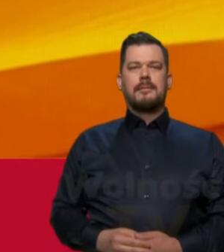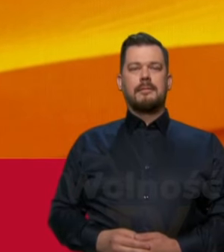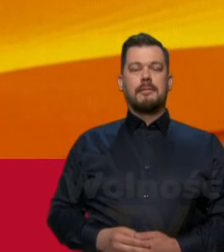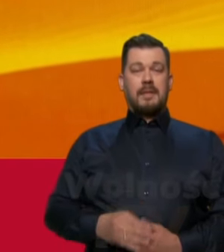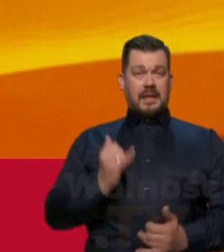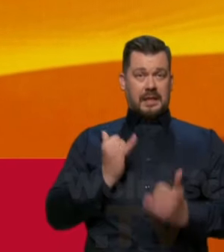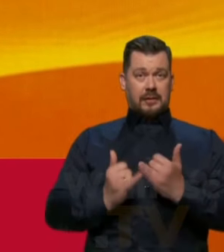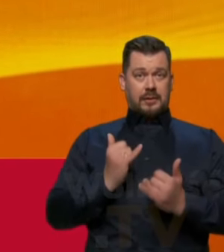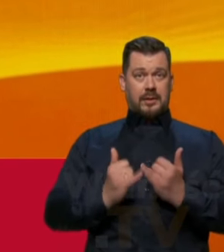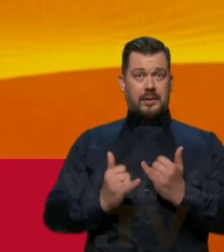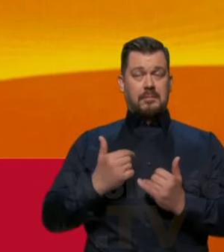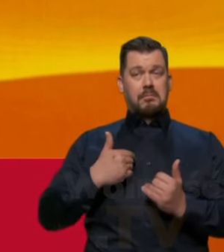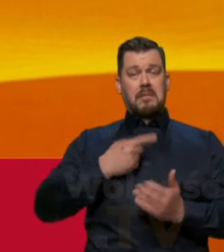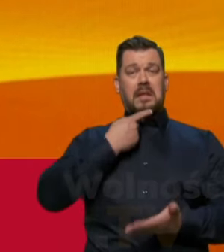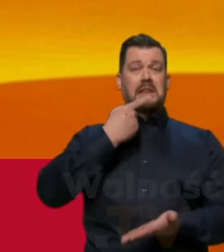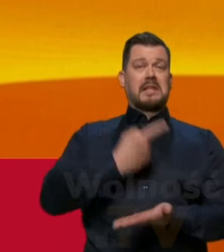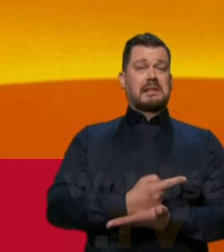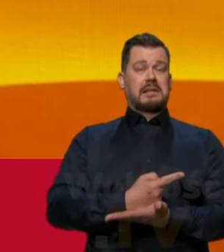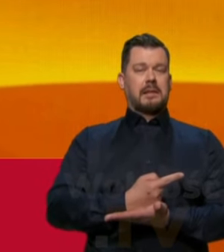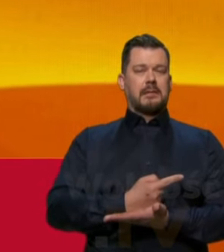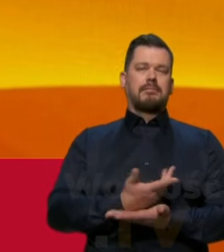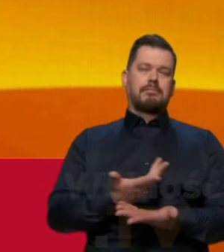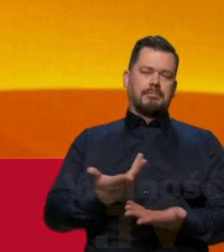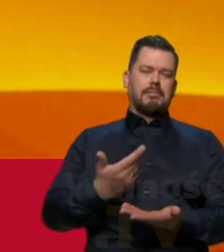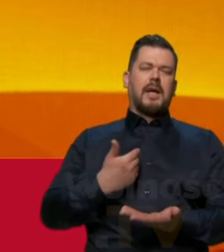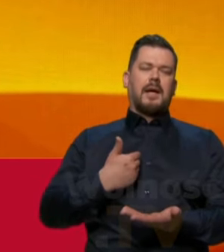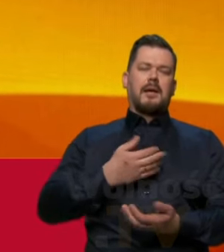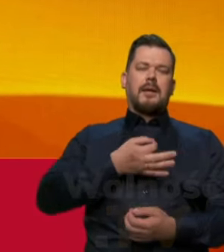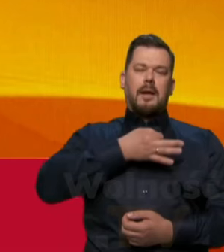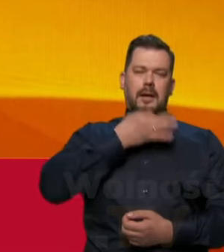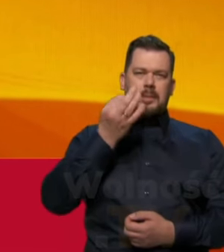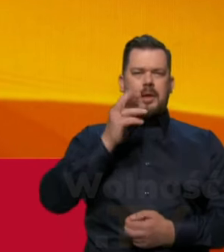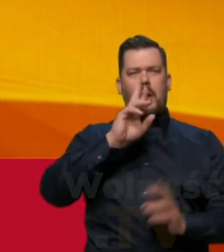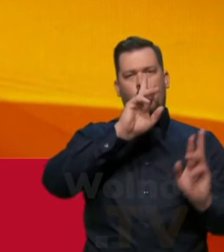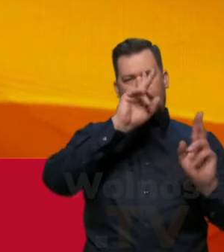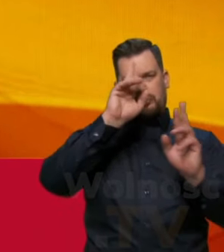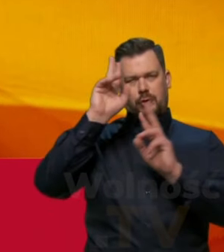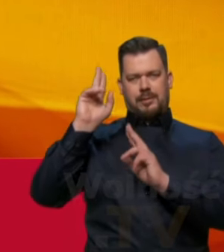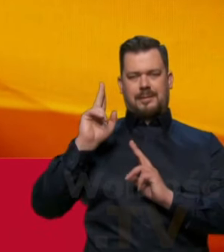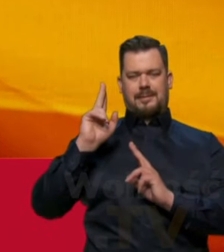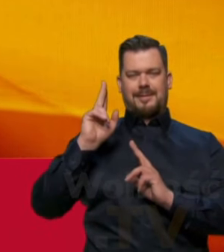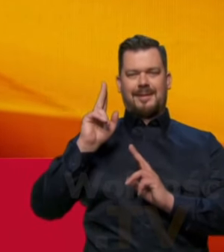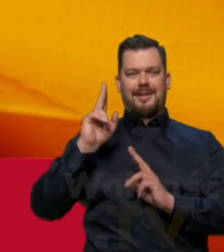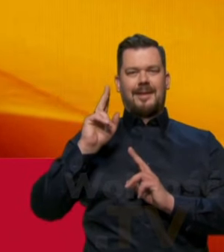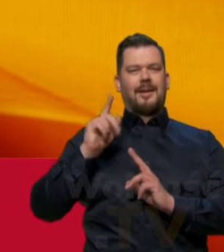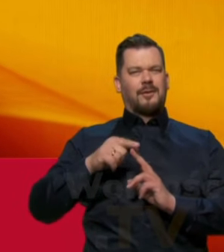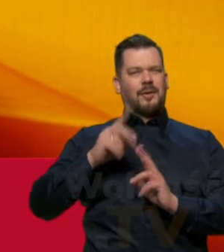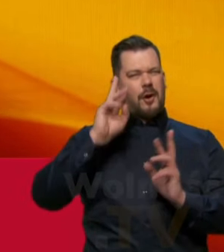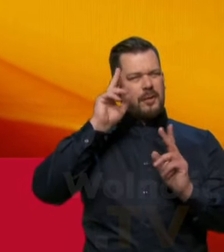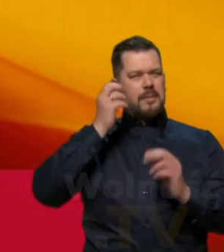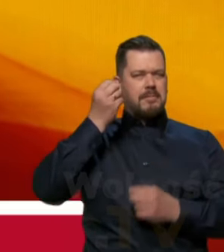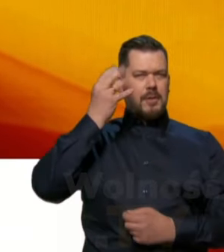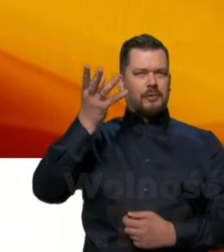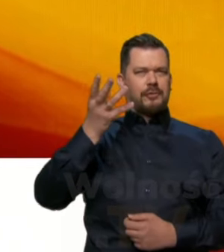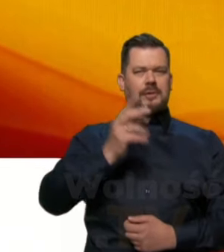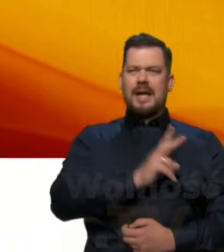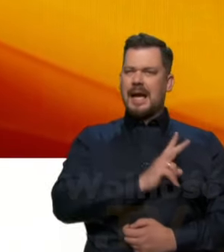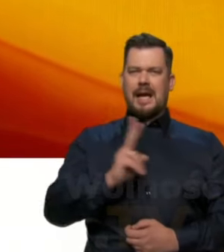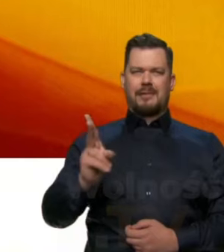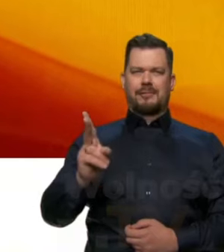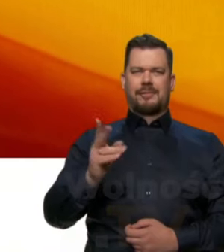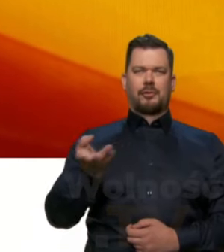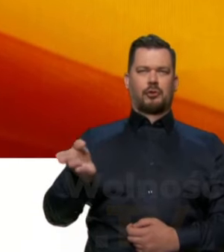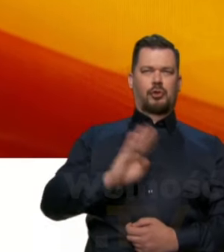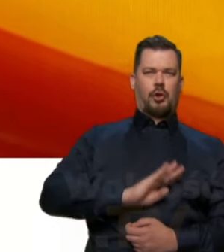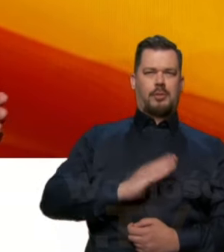Gdybym miał na to wpływ, to oczywiście apelowałbym do rozsądku i rozwagi wszystkich stron